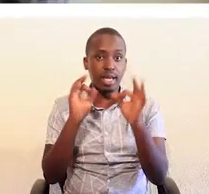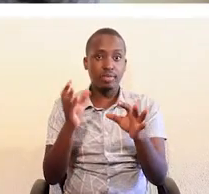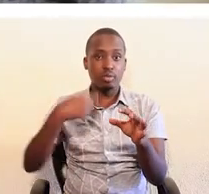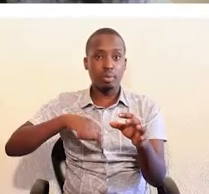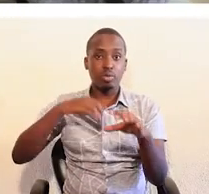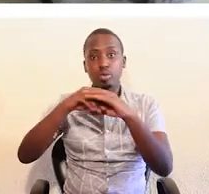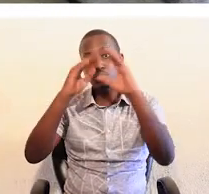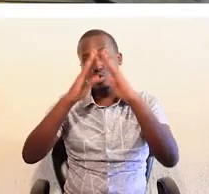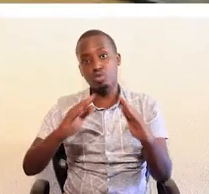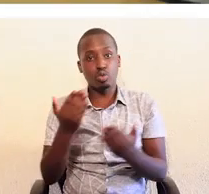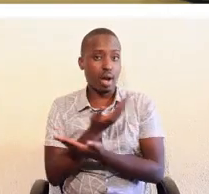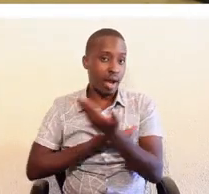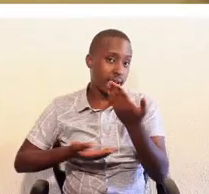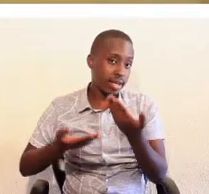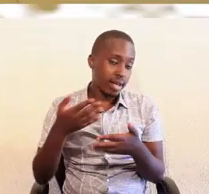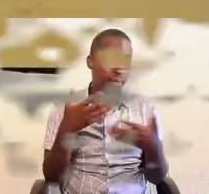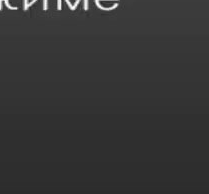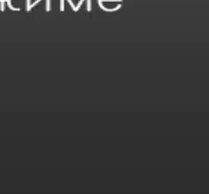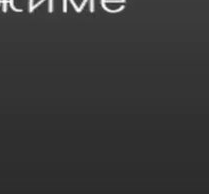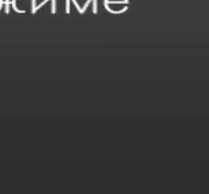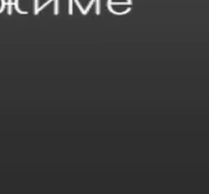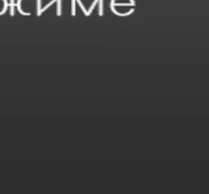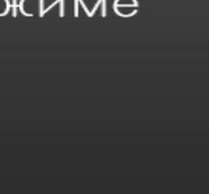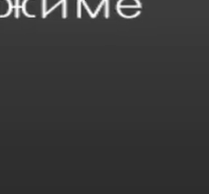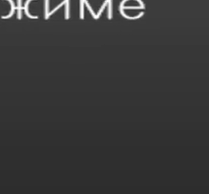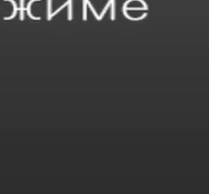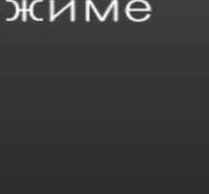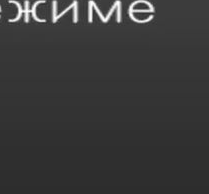wenda twaba turi nko mu nzu tukaganira